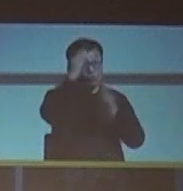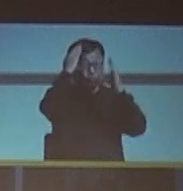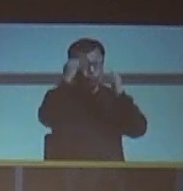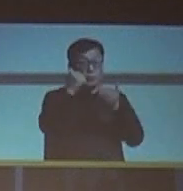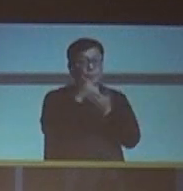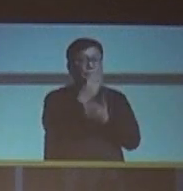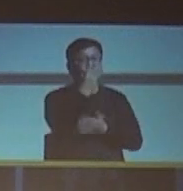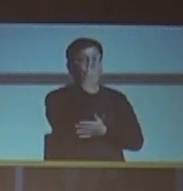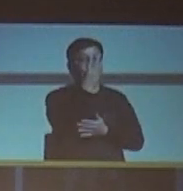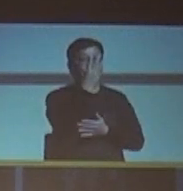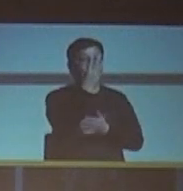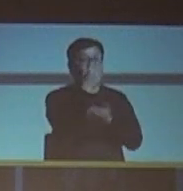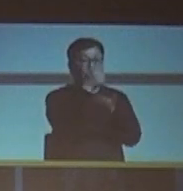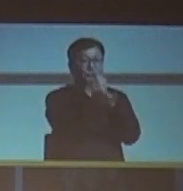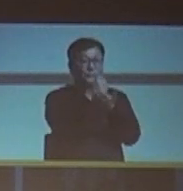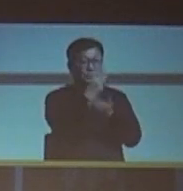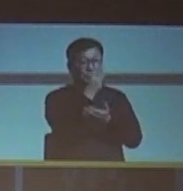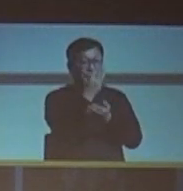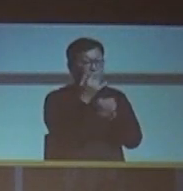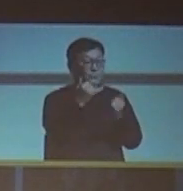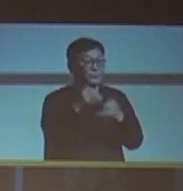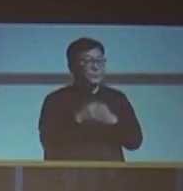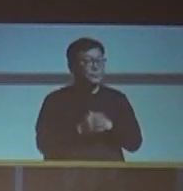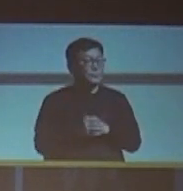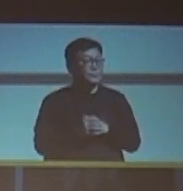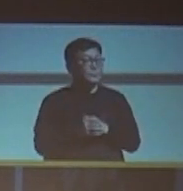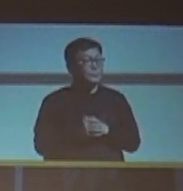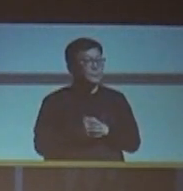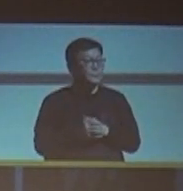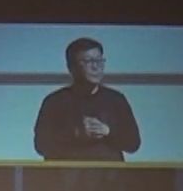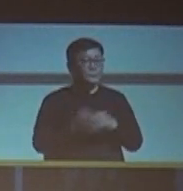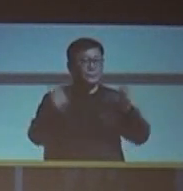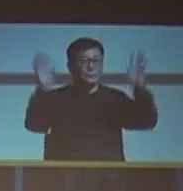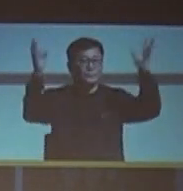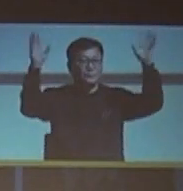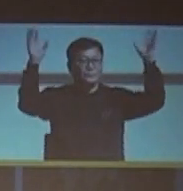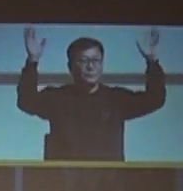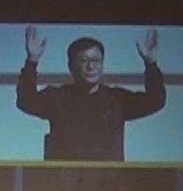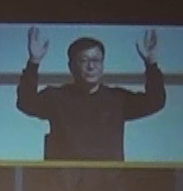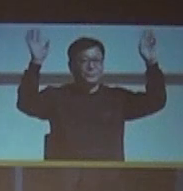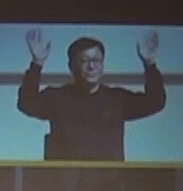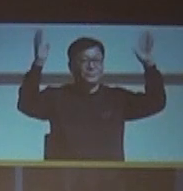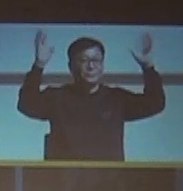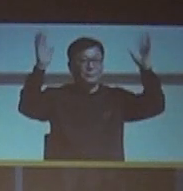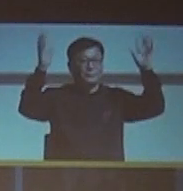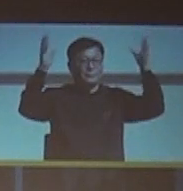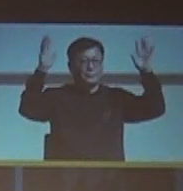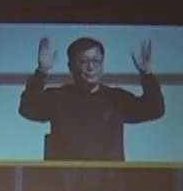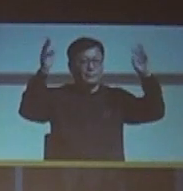네. 네. 네. 올라오셔야 돼요. 네. 다시 한 번 큰 박수로